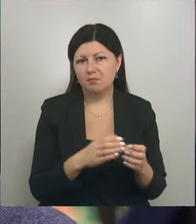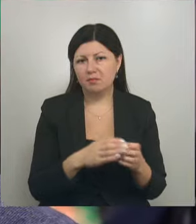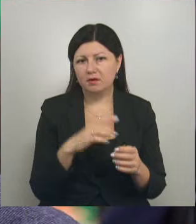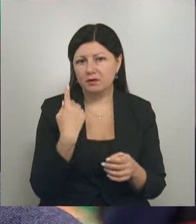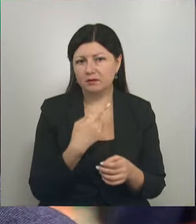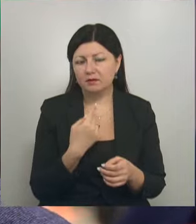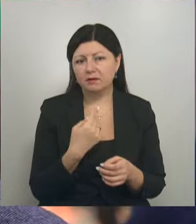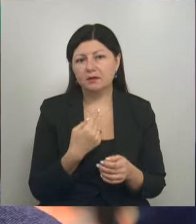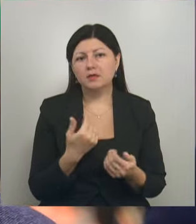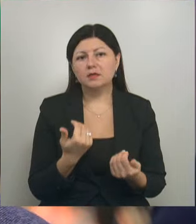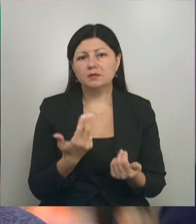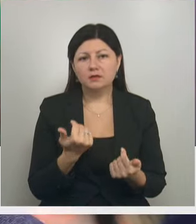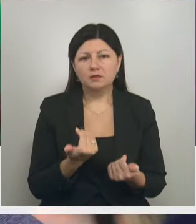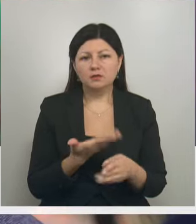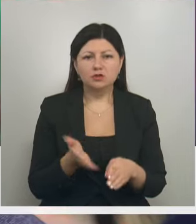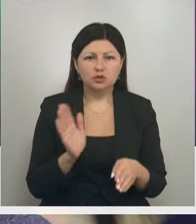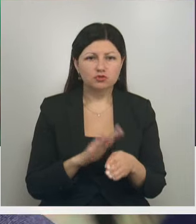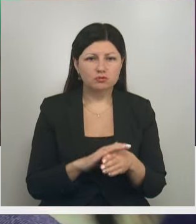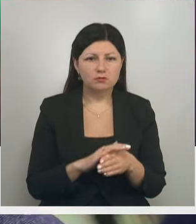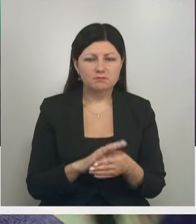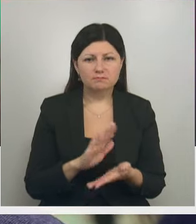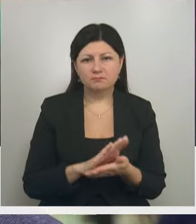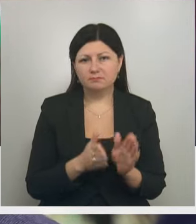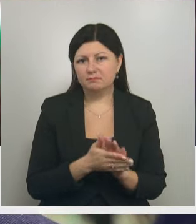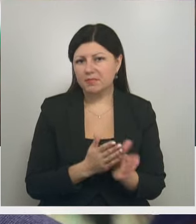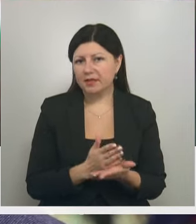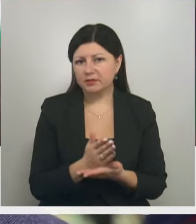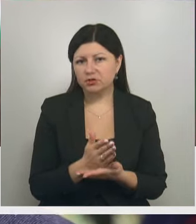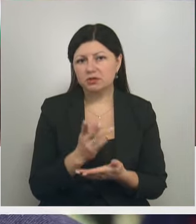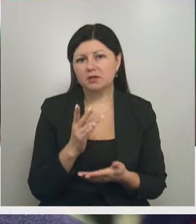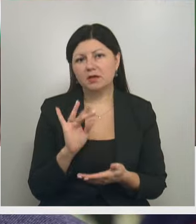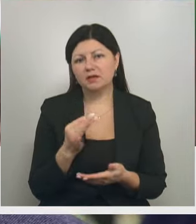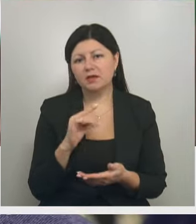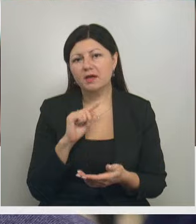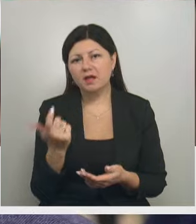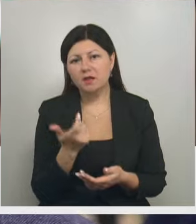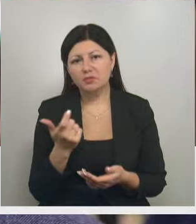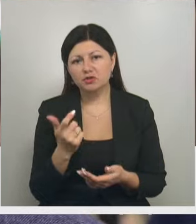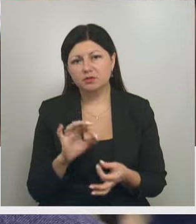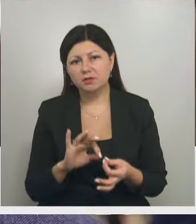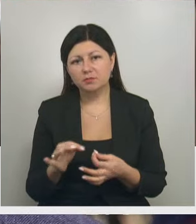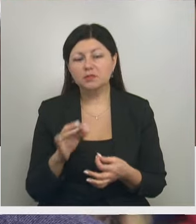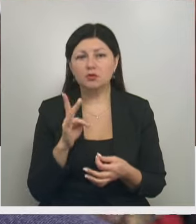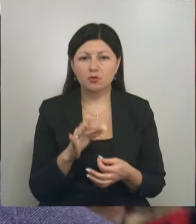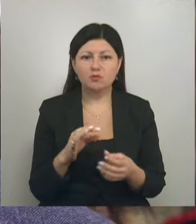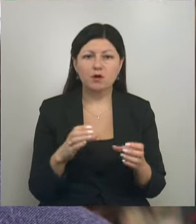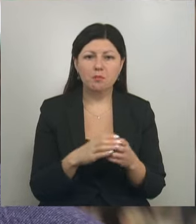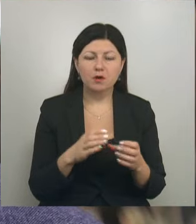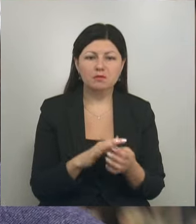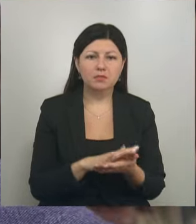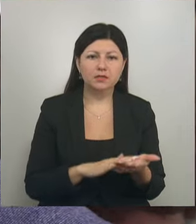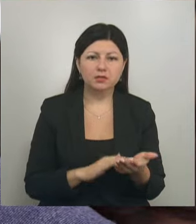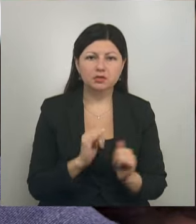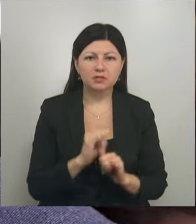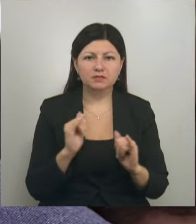И геополитическая ситуация тяжелая, и экономическая непростая, но компания продолжает развиваться. У нас впереди